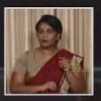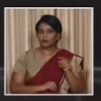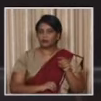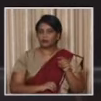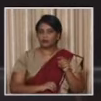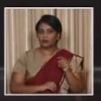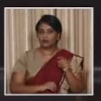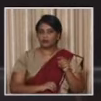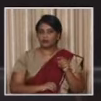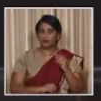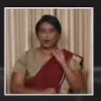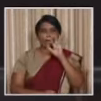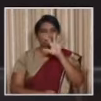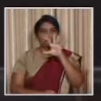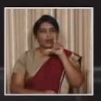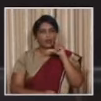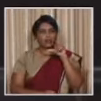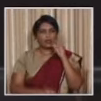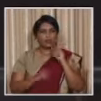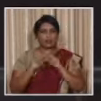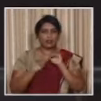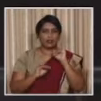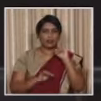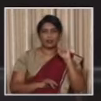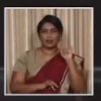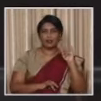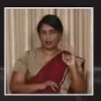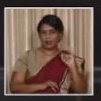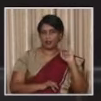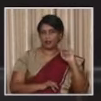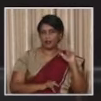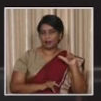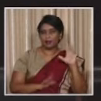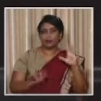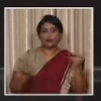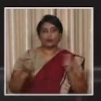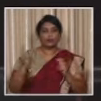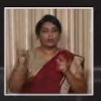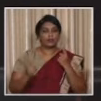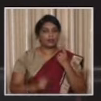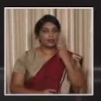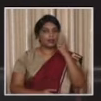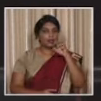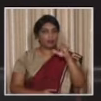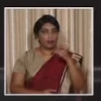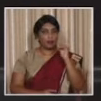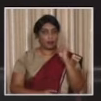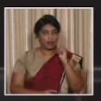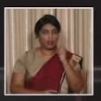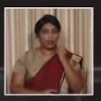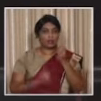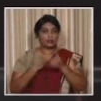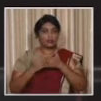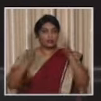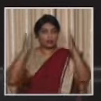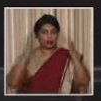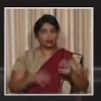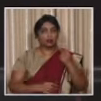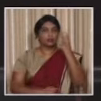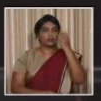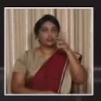ඕනේ රුපියල් 58.67ක් විතර. නමුත් වෙළඳ පොලේ රුපියල් 1950ට තිබුණ සිමෙන්ති කොට්ටේ දැන් ගිහිලා